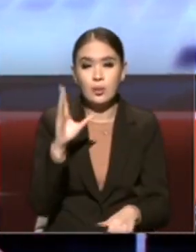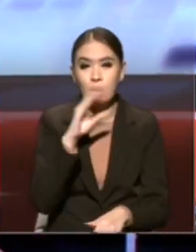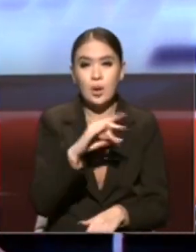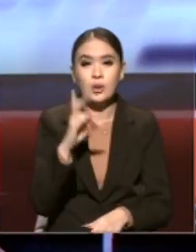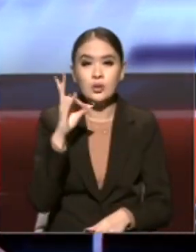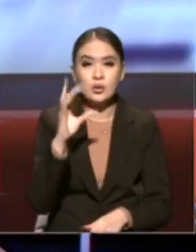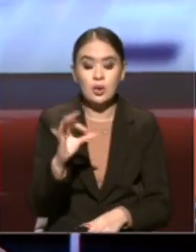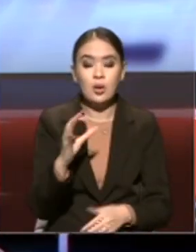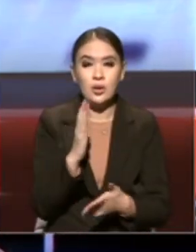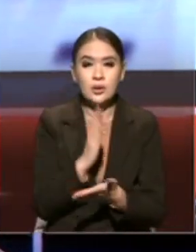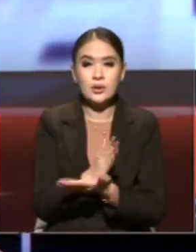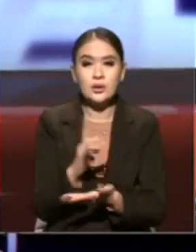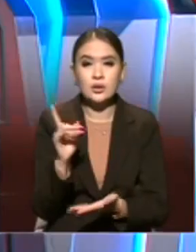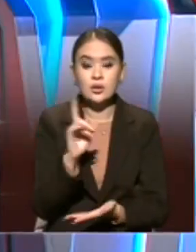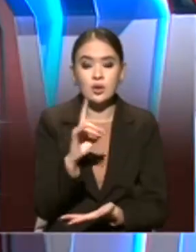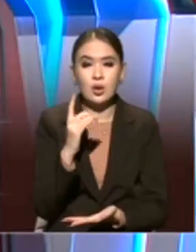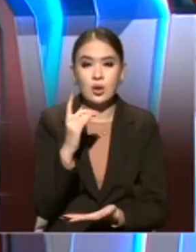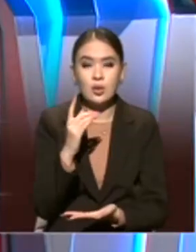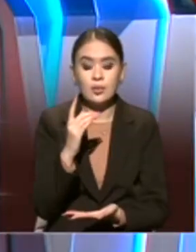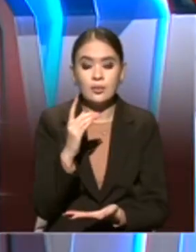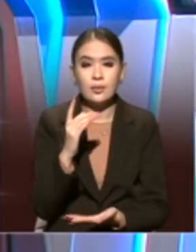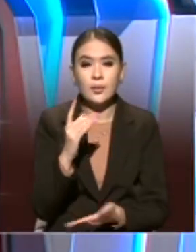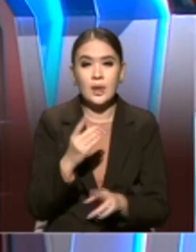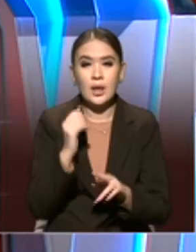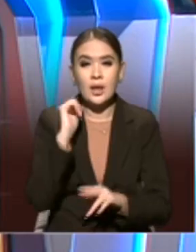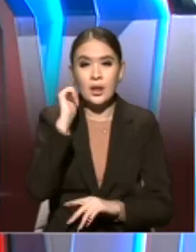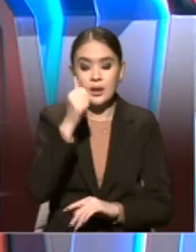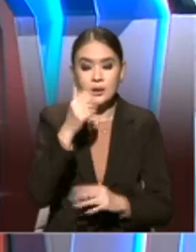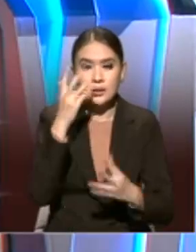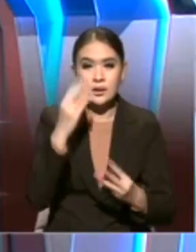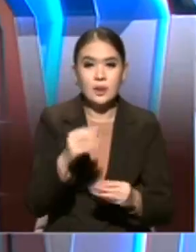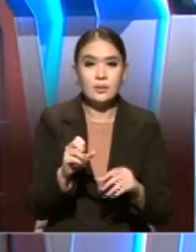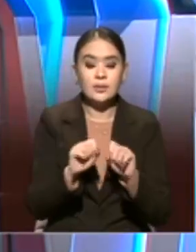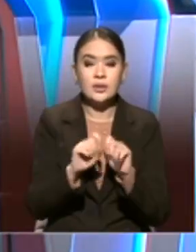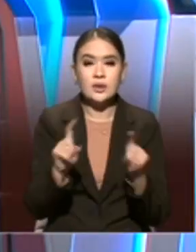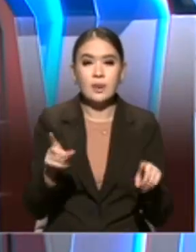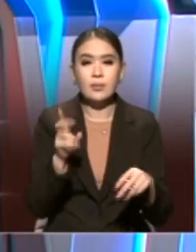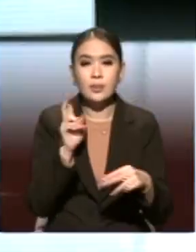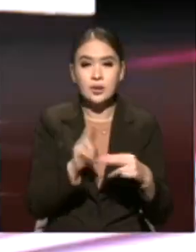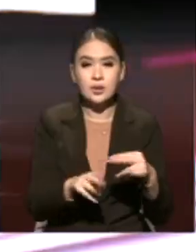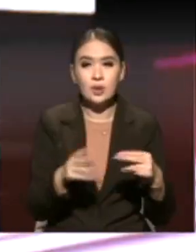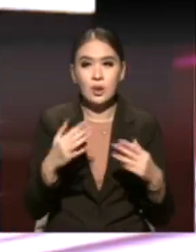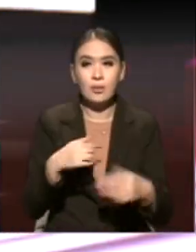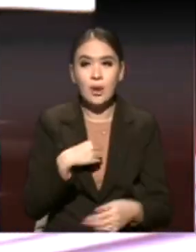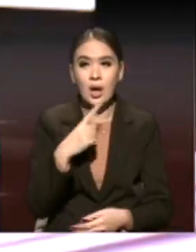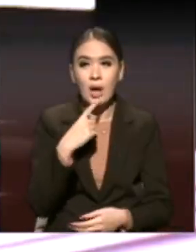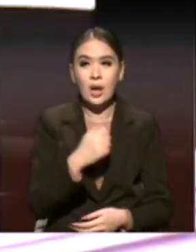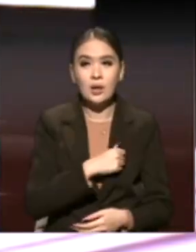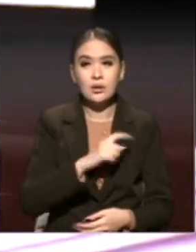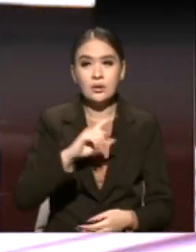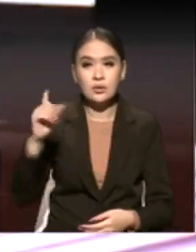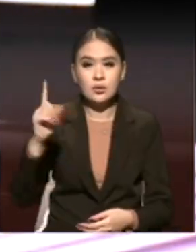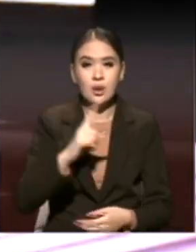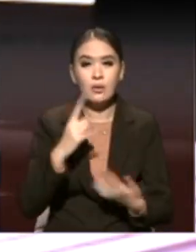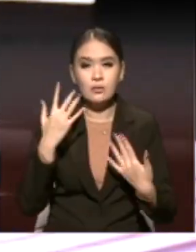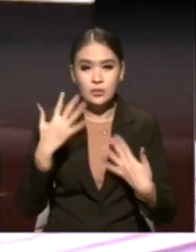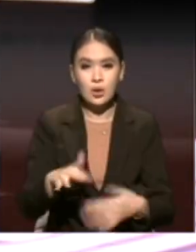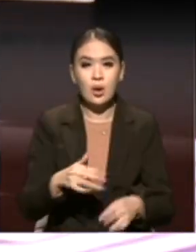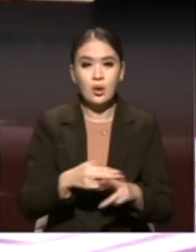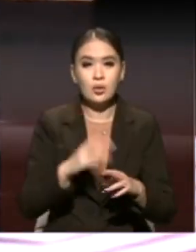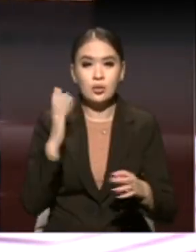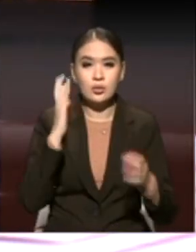біздің бір секемденетін жайымыз мынандай. Ертең мектеп бітірушілер, мен әскерге барып келсем болды, жоғарғы оқу